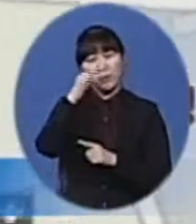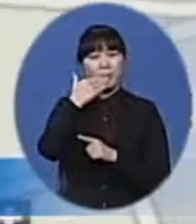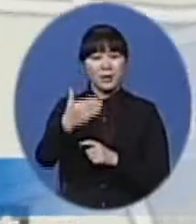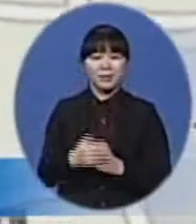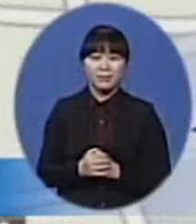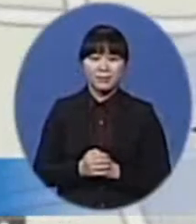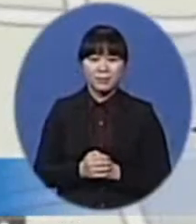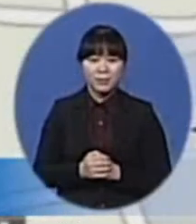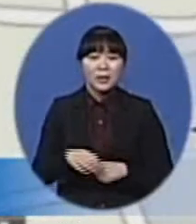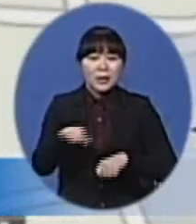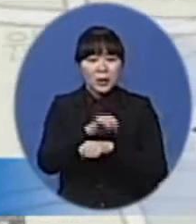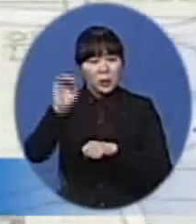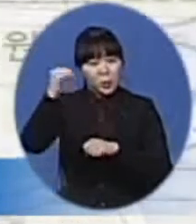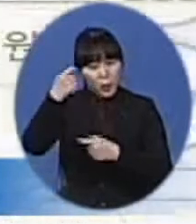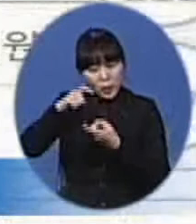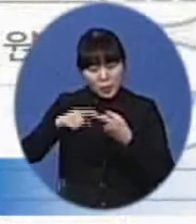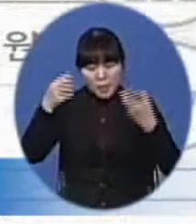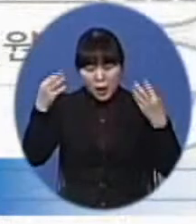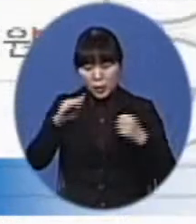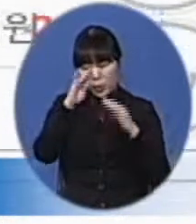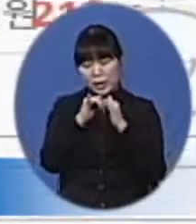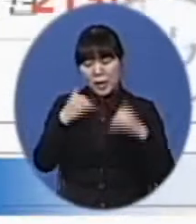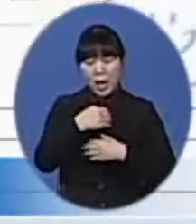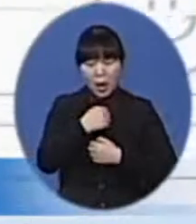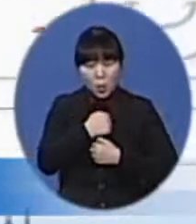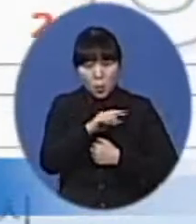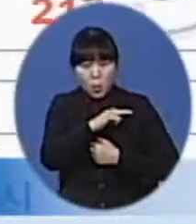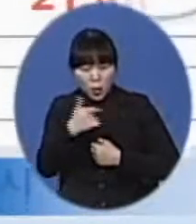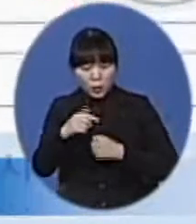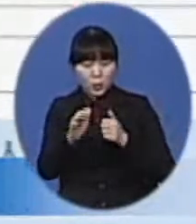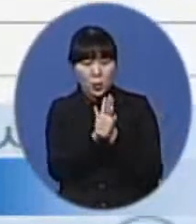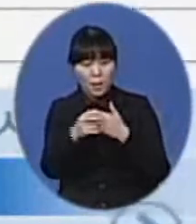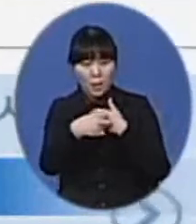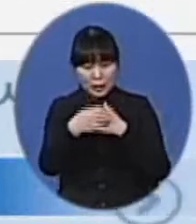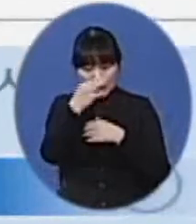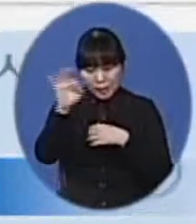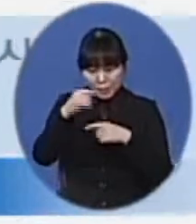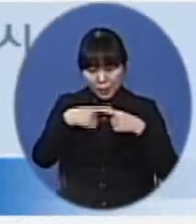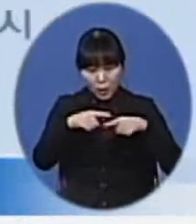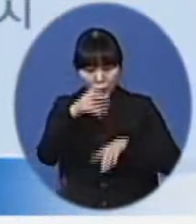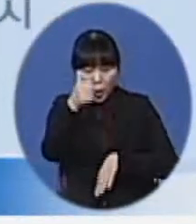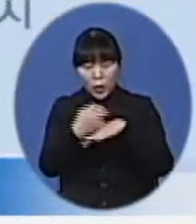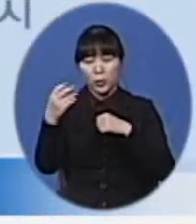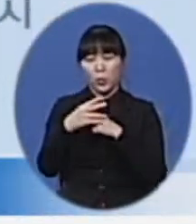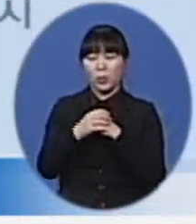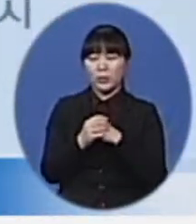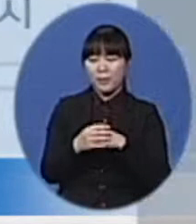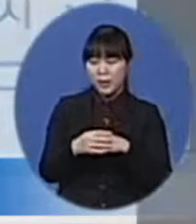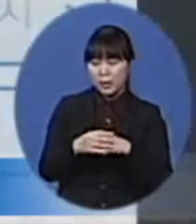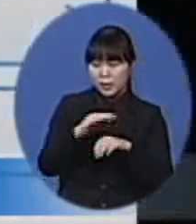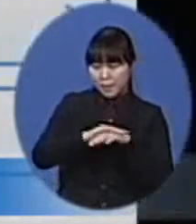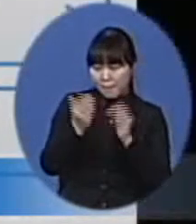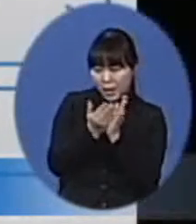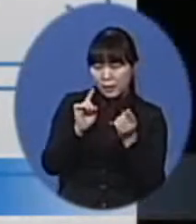있습니다. 특히 최근 관심이 높은 환자 안전에 대한 요양병원 인증평가 결과와 신병원의 적정성